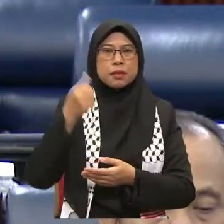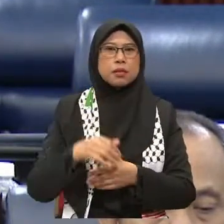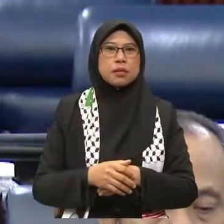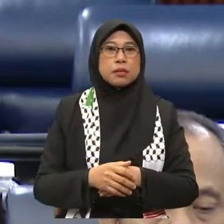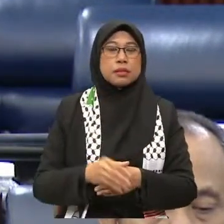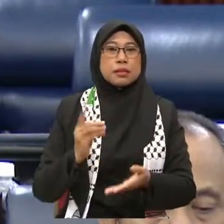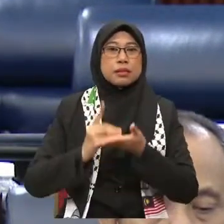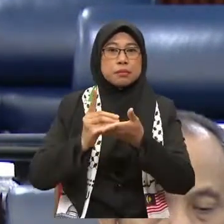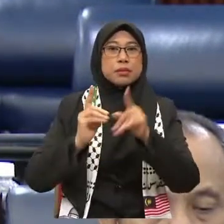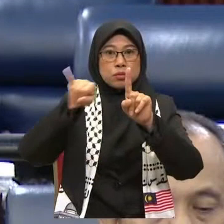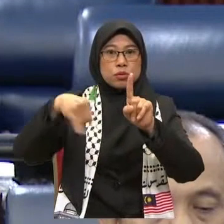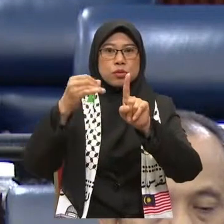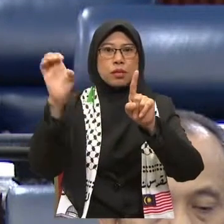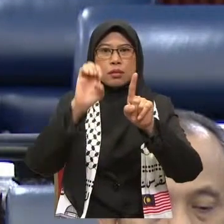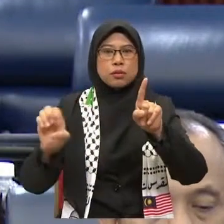meringing